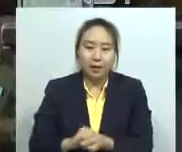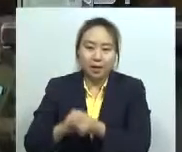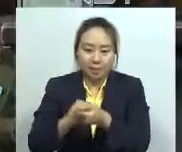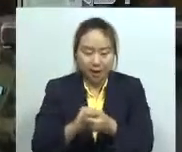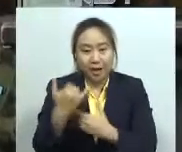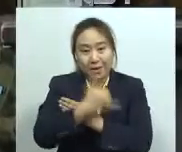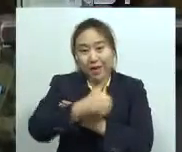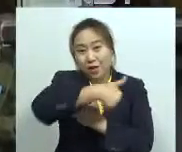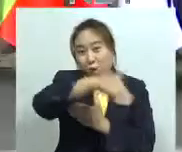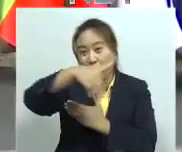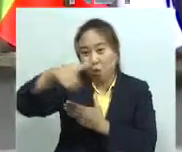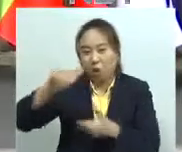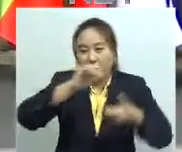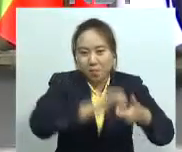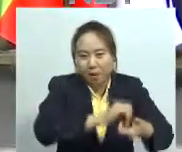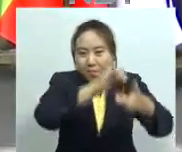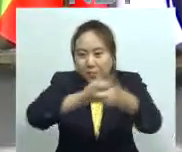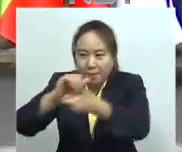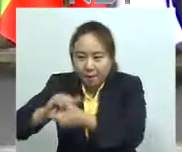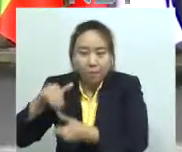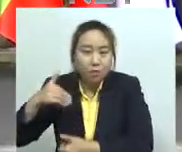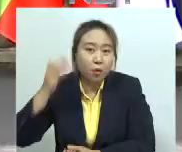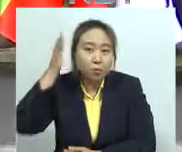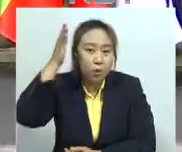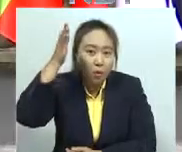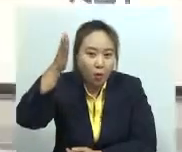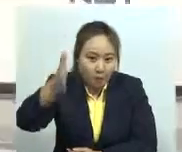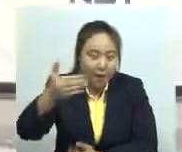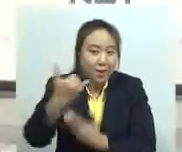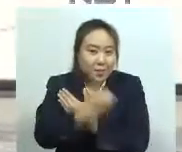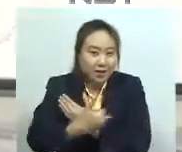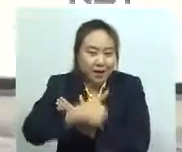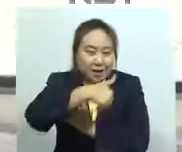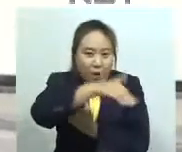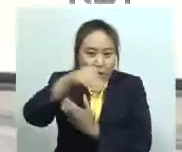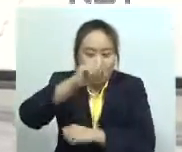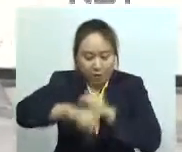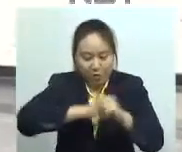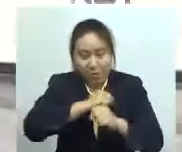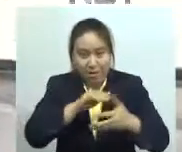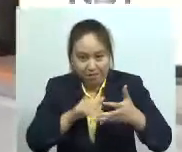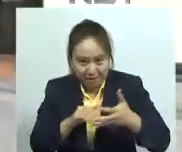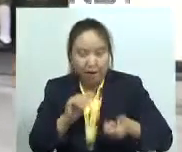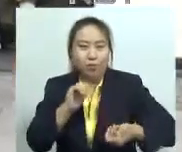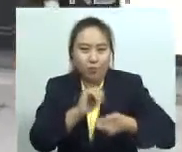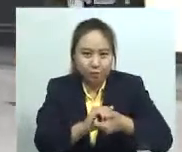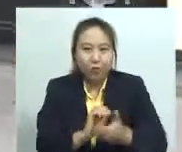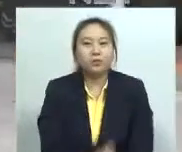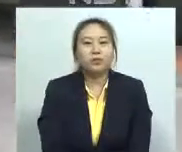คีภายนอกเพื่อปูทางสำหรับการปฏิสัมพันธ์กับประเทศคู่เจรจาในช่วงปลายปีนี้ด้วย